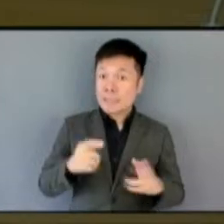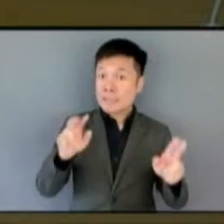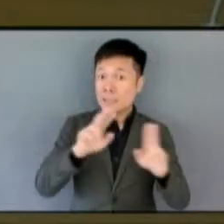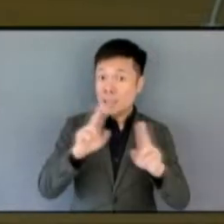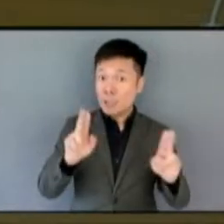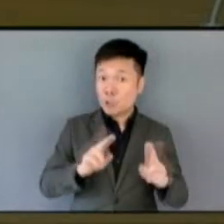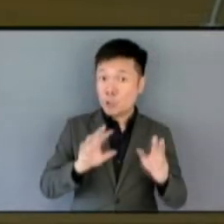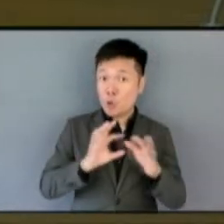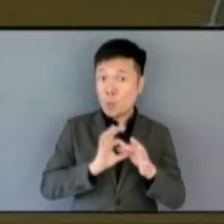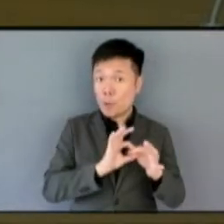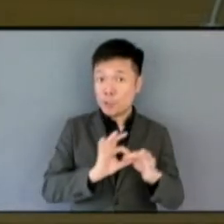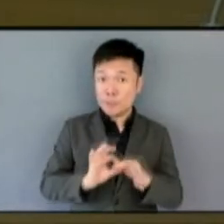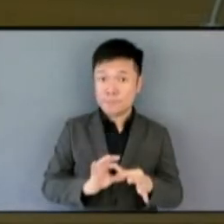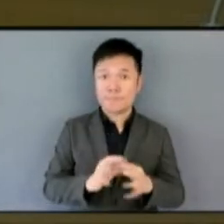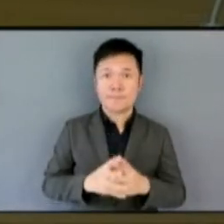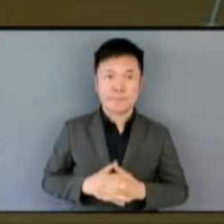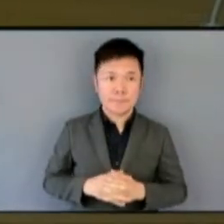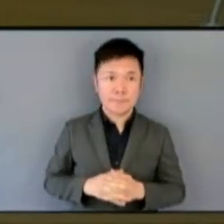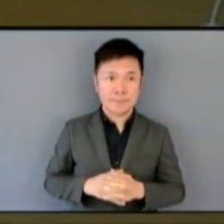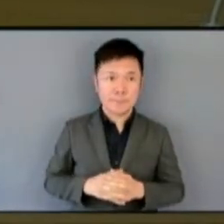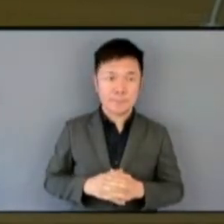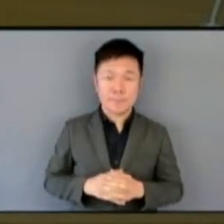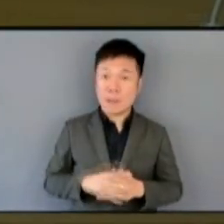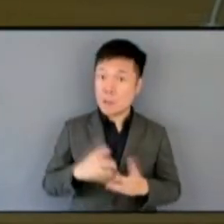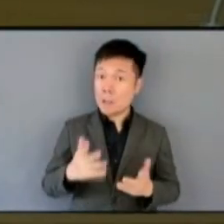помогает нашим странам найти лучшие решения